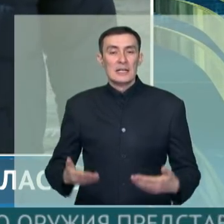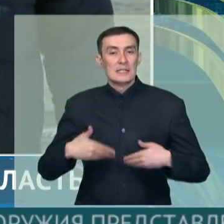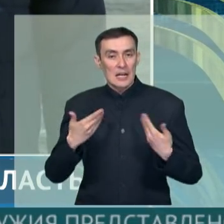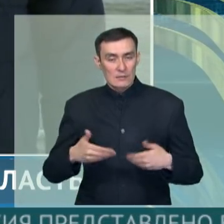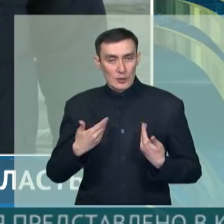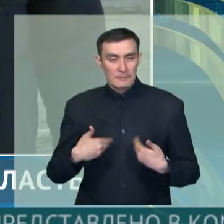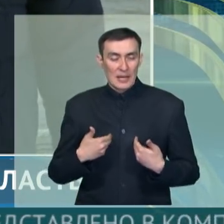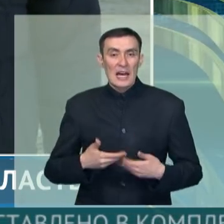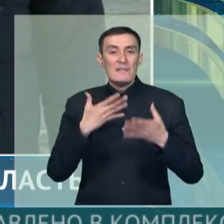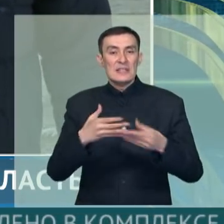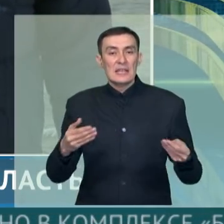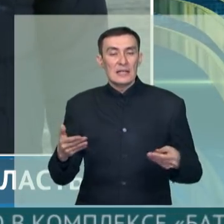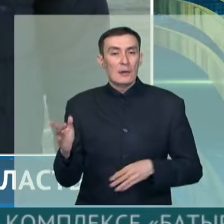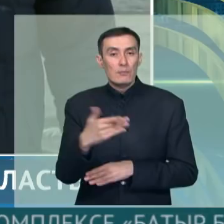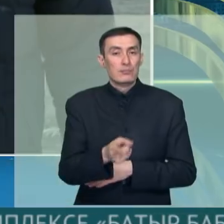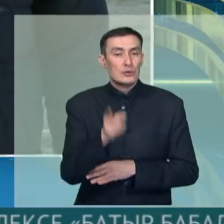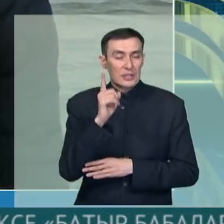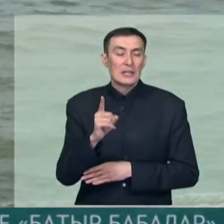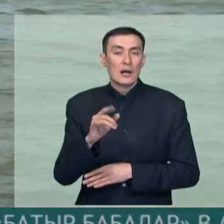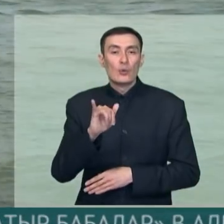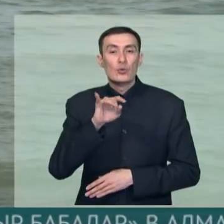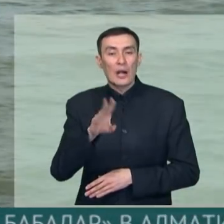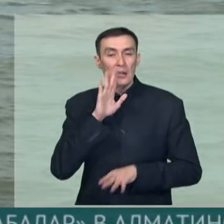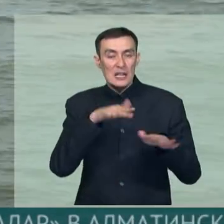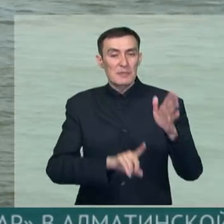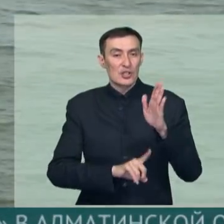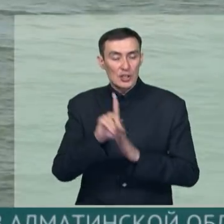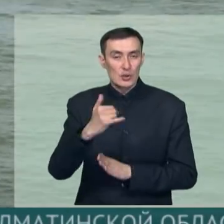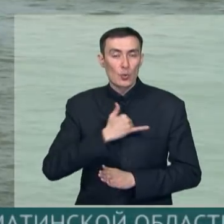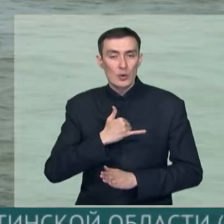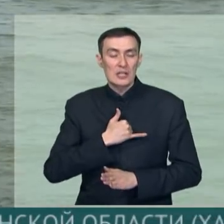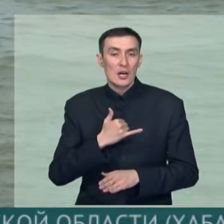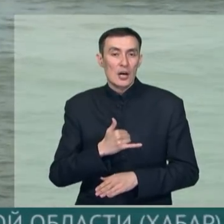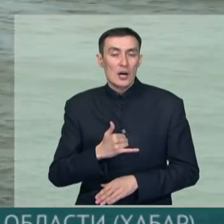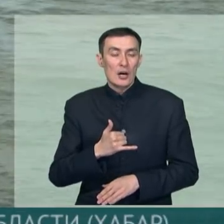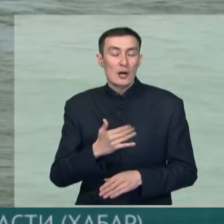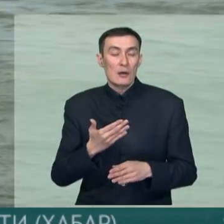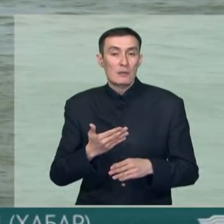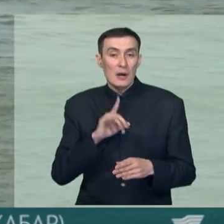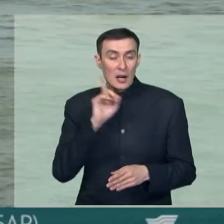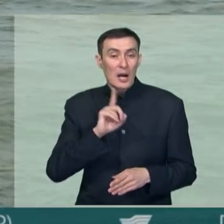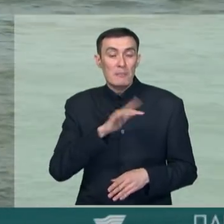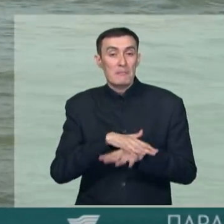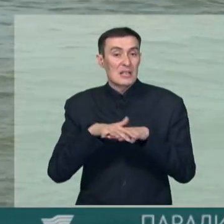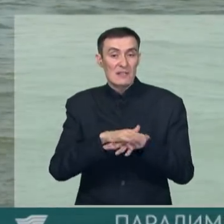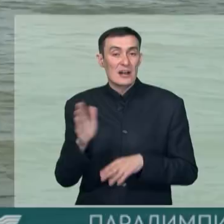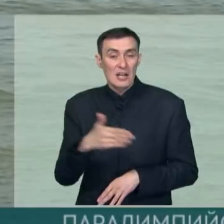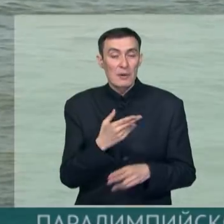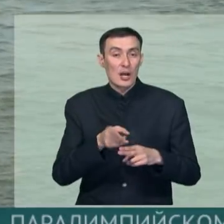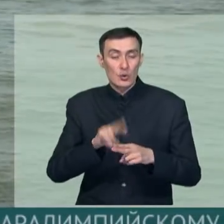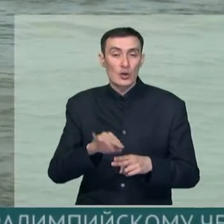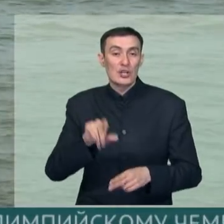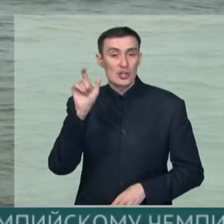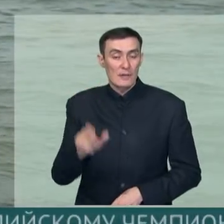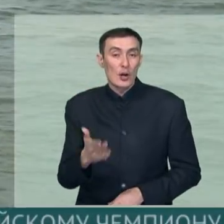Здравствуйте, Салтанат. Весенняя путина в Урало-Каспийском бассейне только начинается. У нас еще достаточно прохладно, и массовая рыба, которая, как и